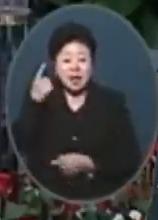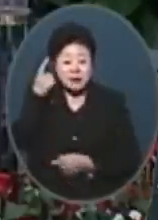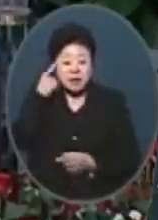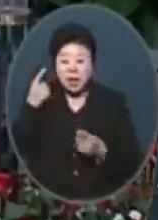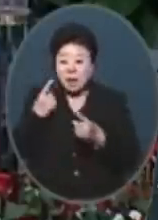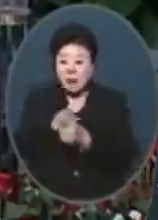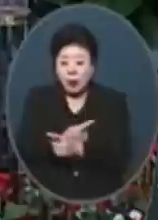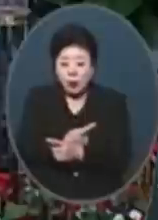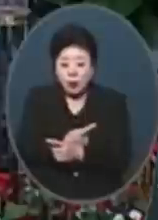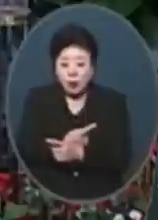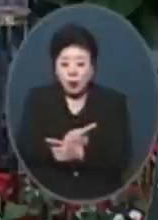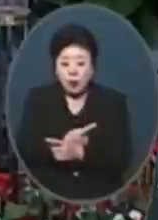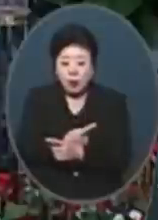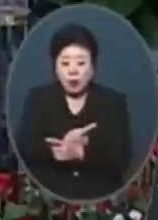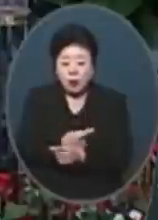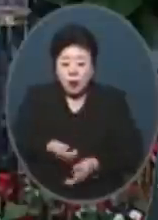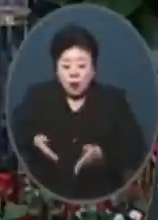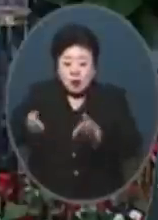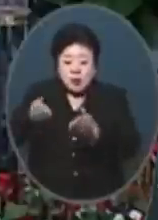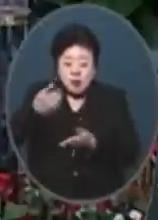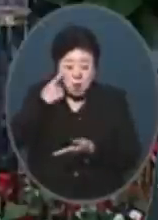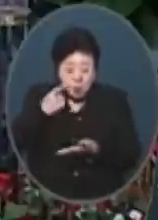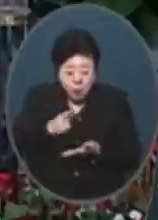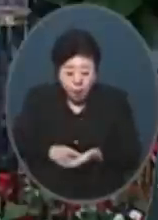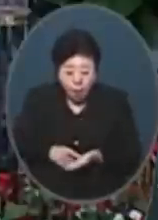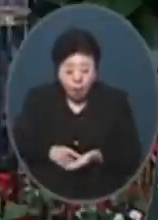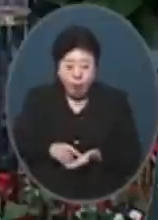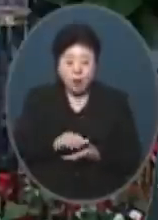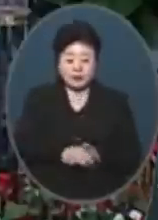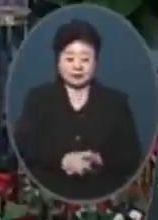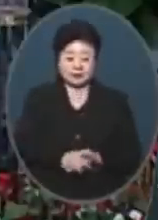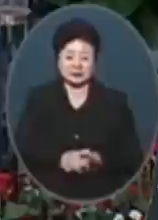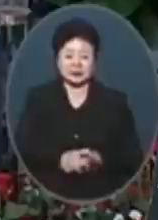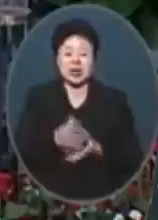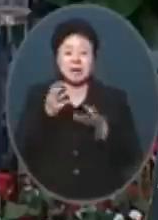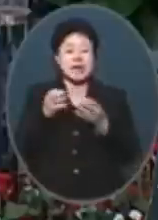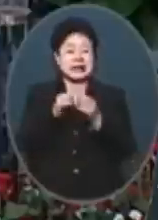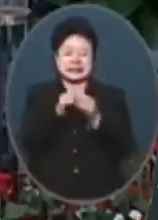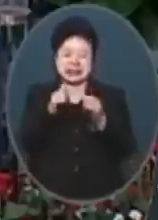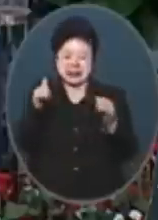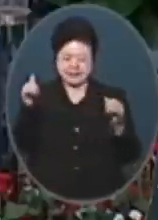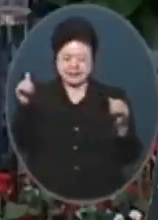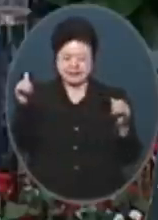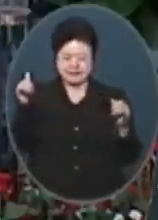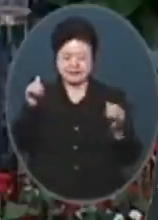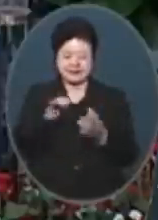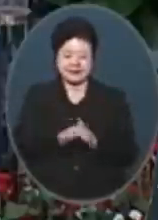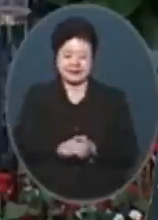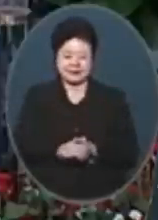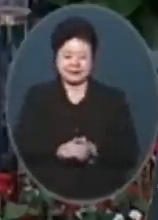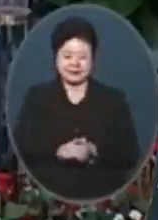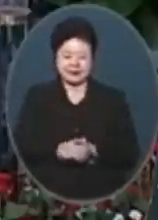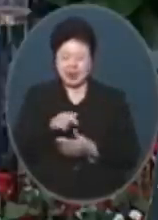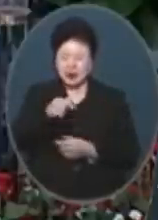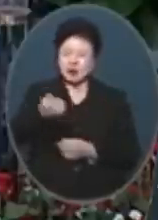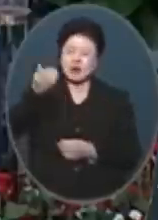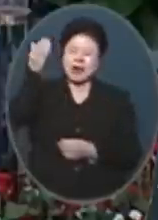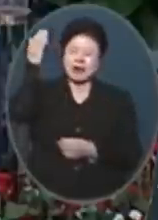바꾸면 길이 보입니다. 많은 사람들이 과거에